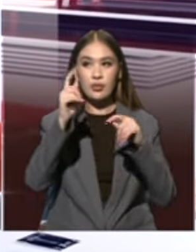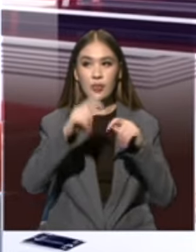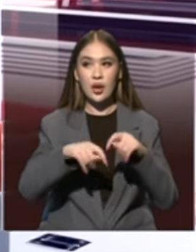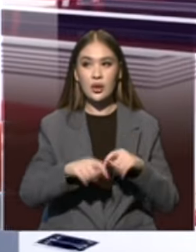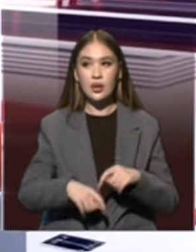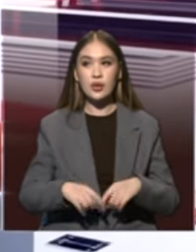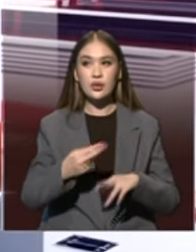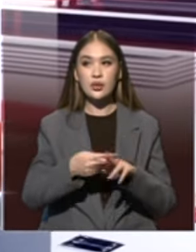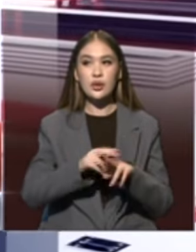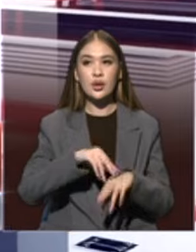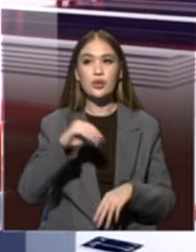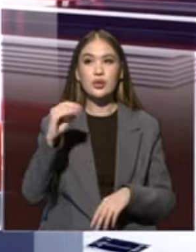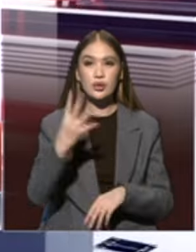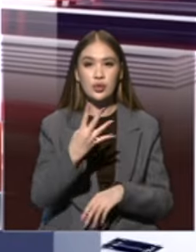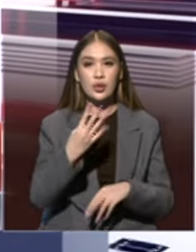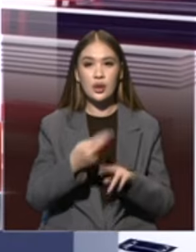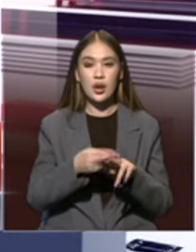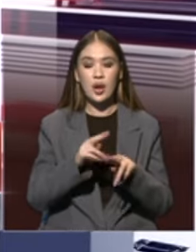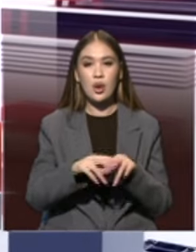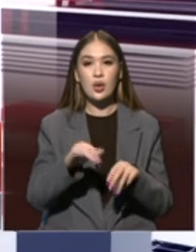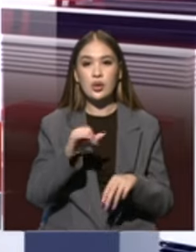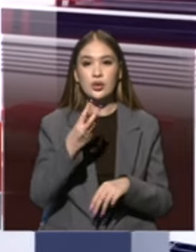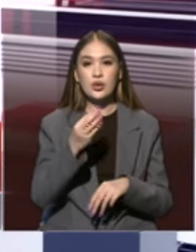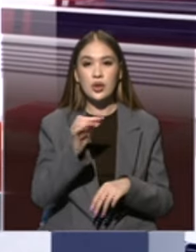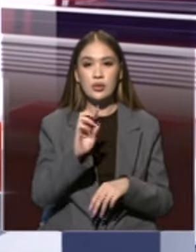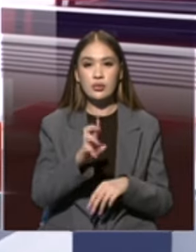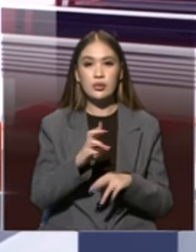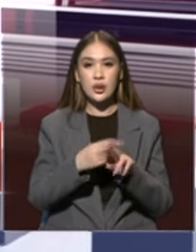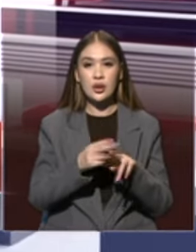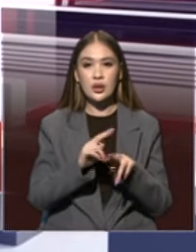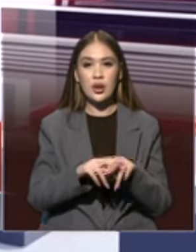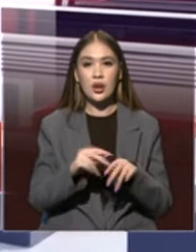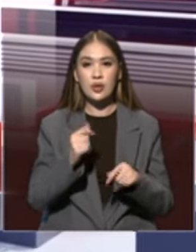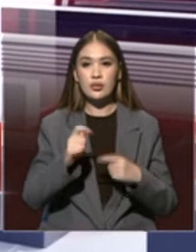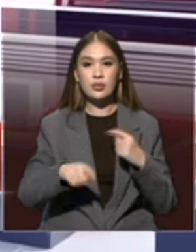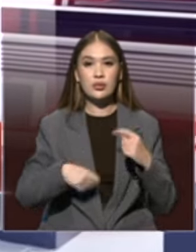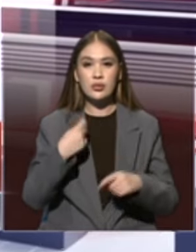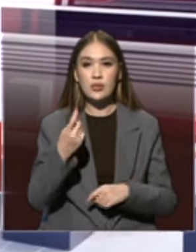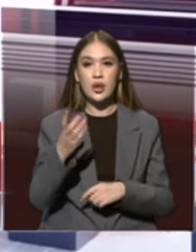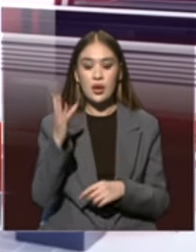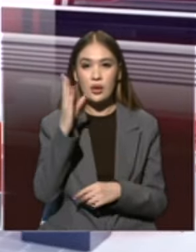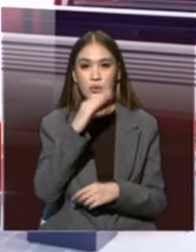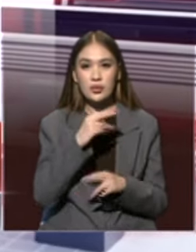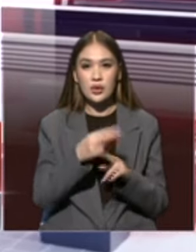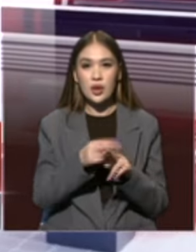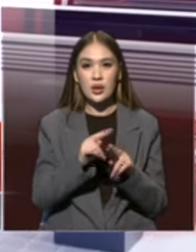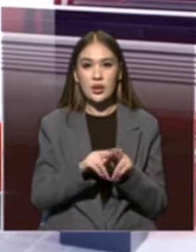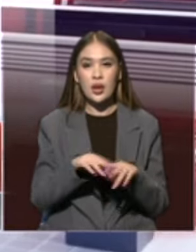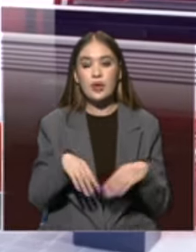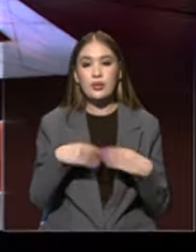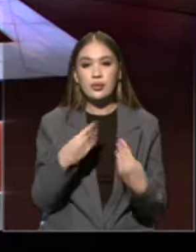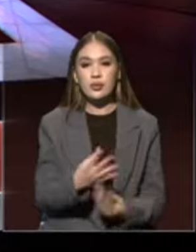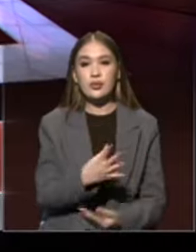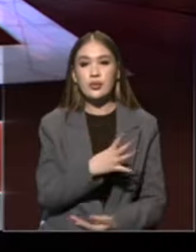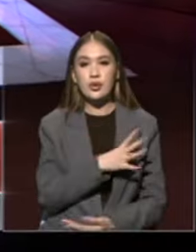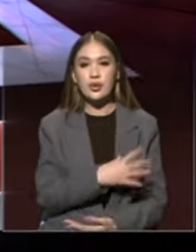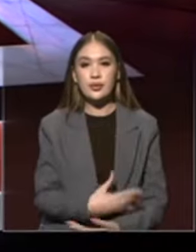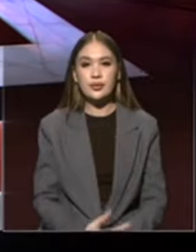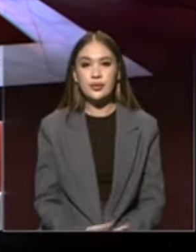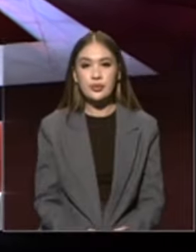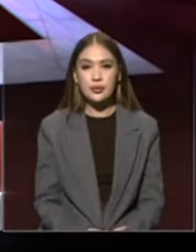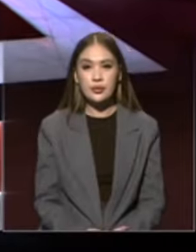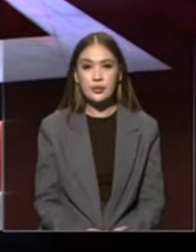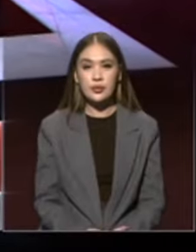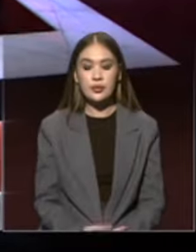және де 4 оценка ущерба келтірген залалды санайтын есептейтін мекеме жұмылдырылып жатыр. Қазіргі таңда